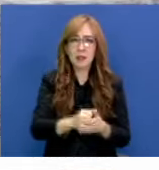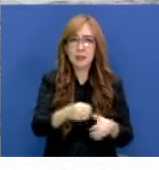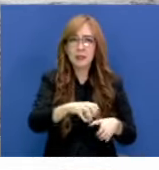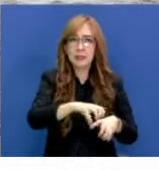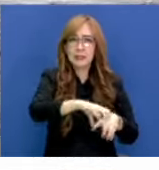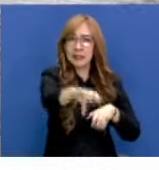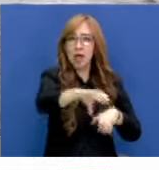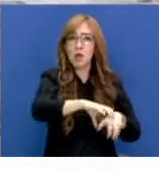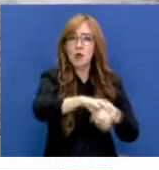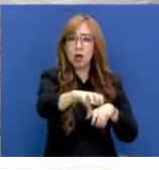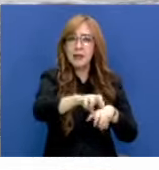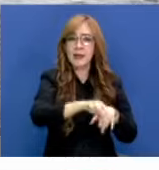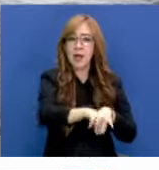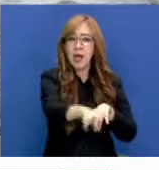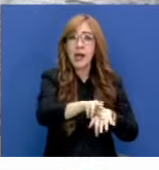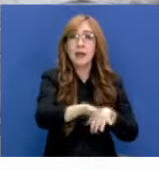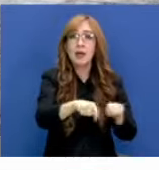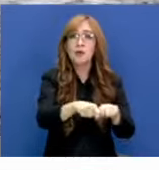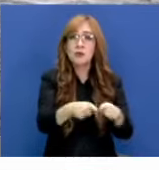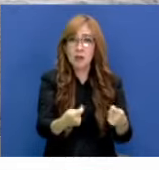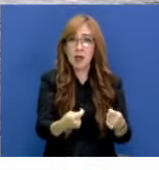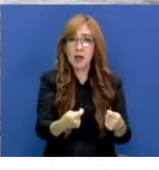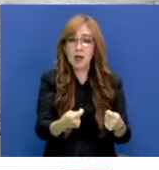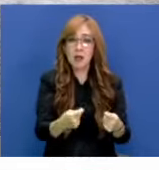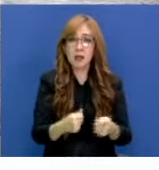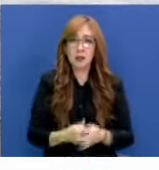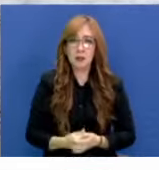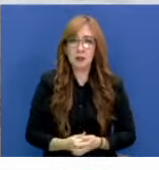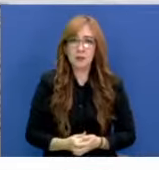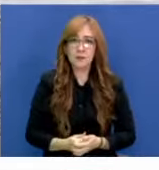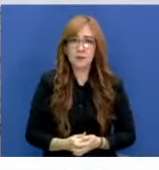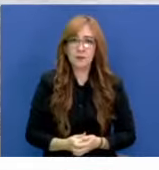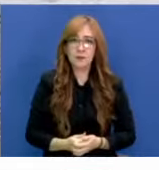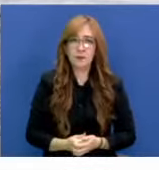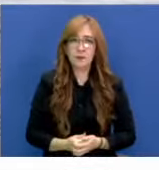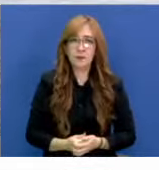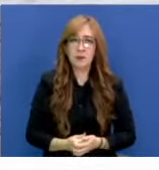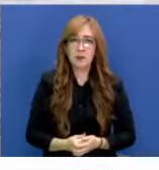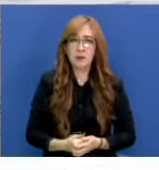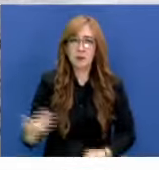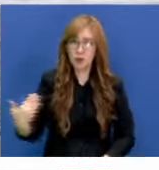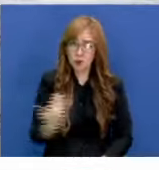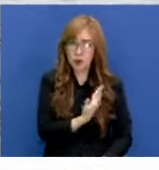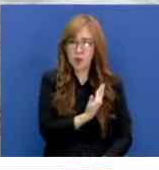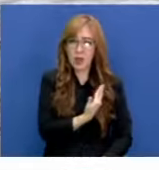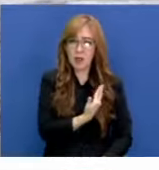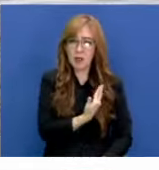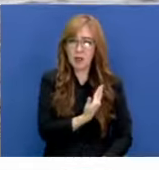irigasi juga mengalami kerusakan dari kerusakan ringan hingga berat. Korban jiwa